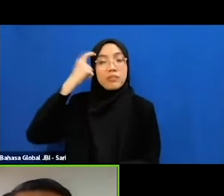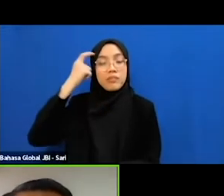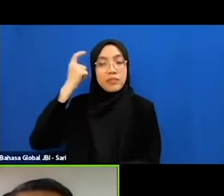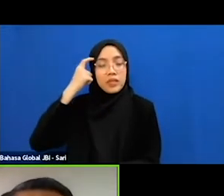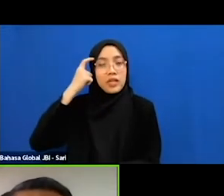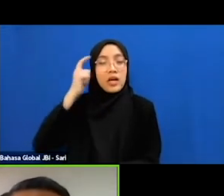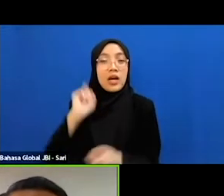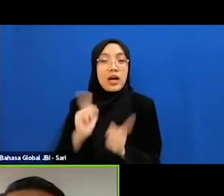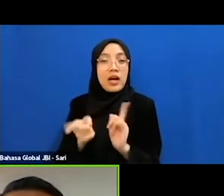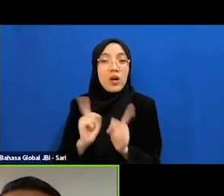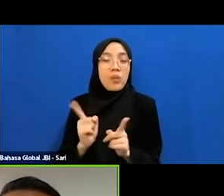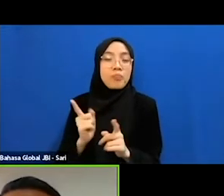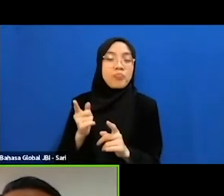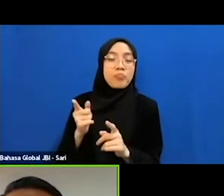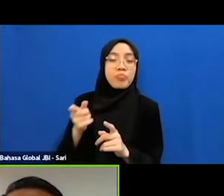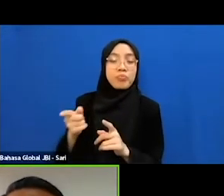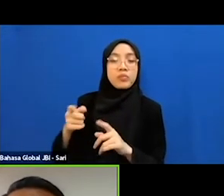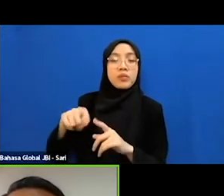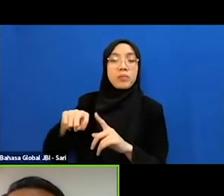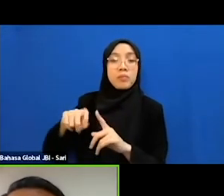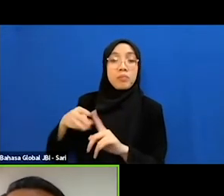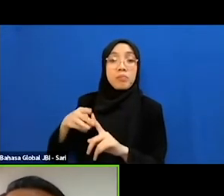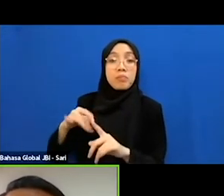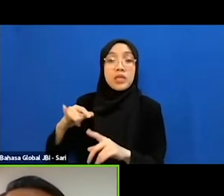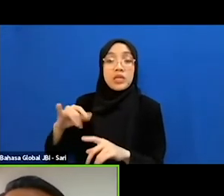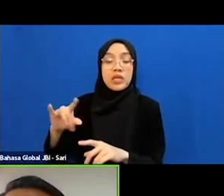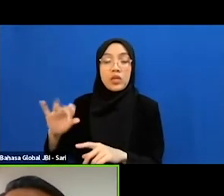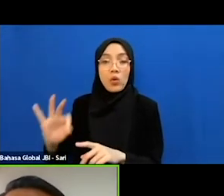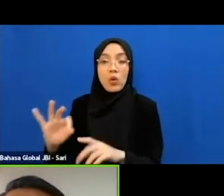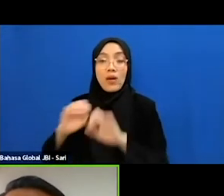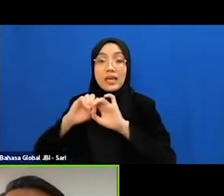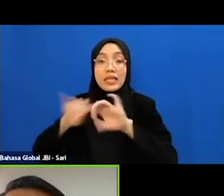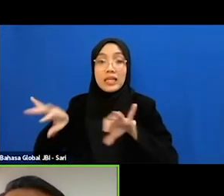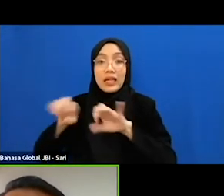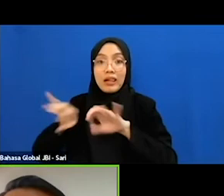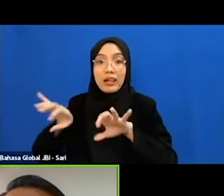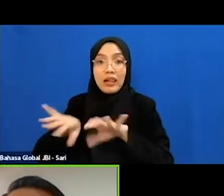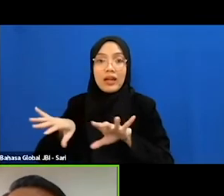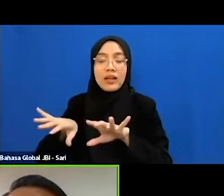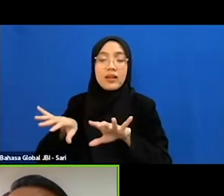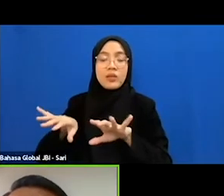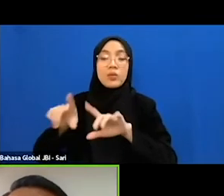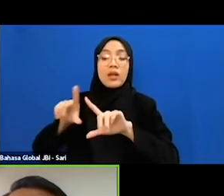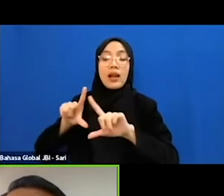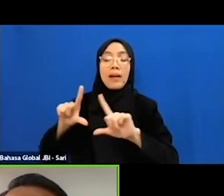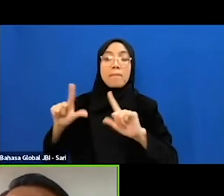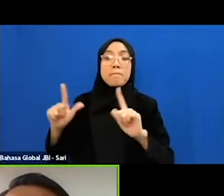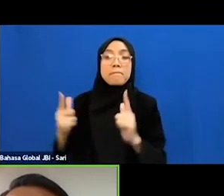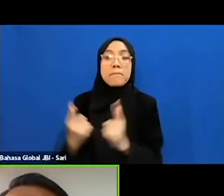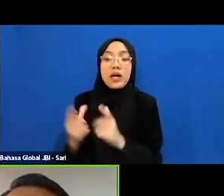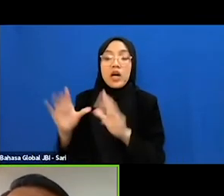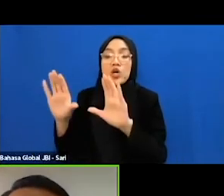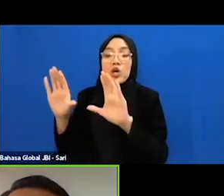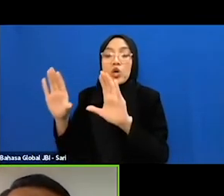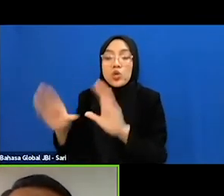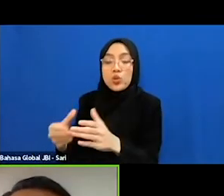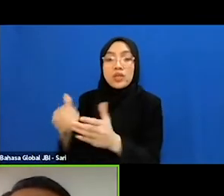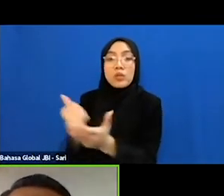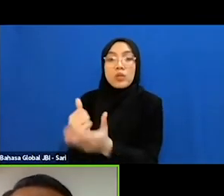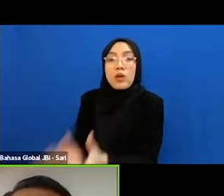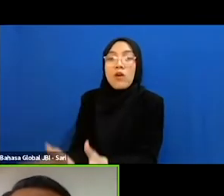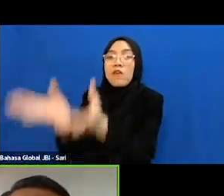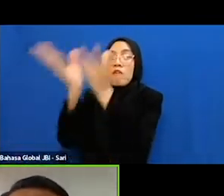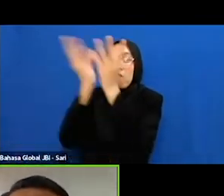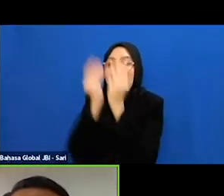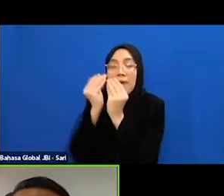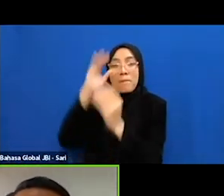karena biro periklanan adalah dalam apa lembaga unit yang paling tahu tentang